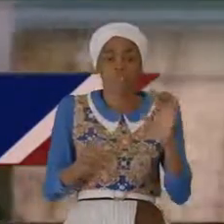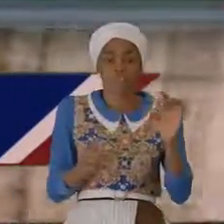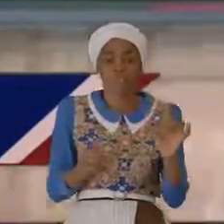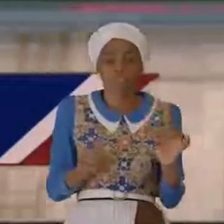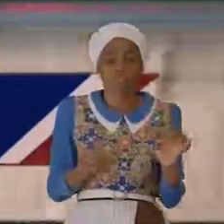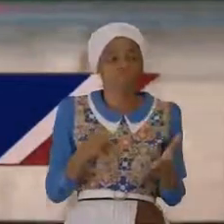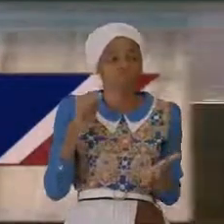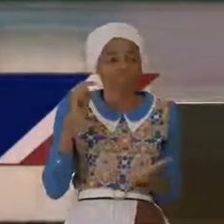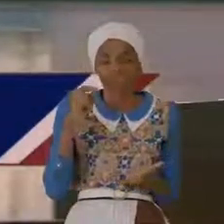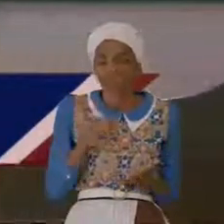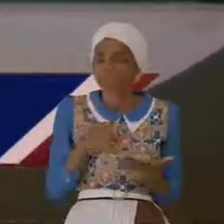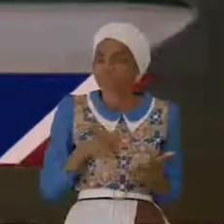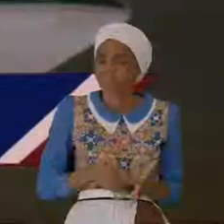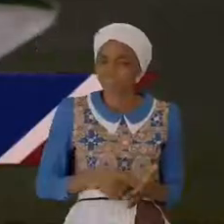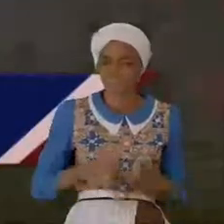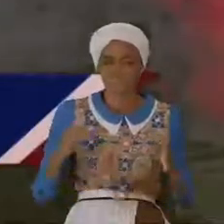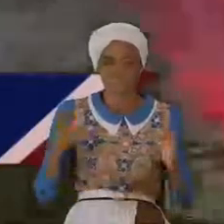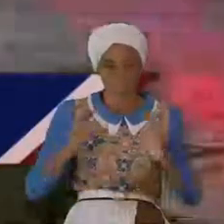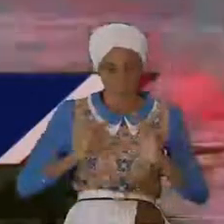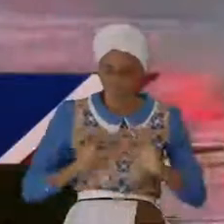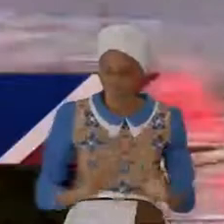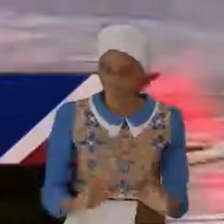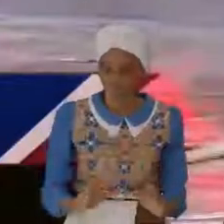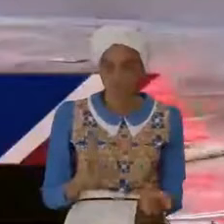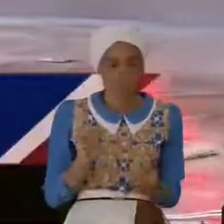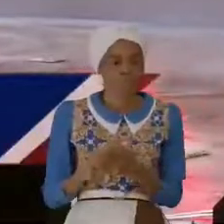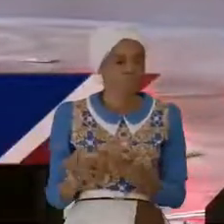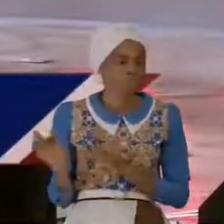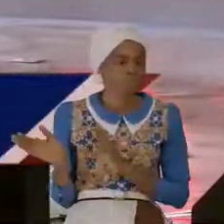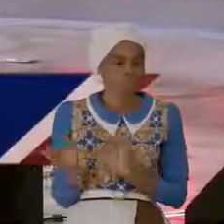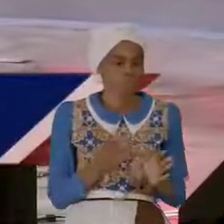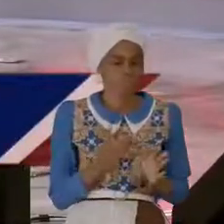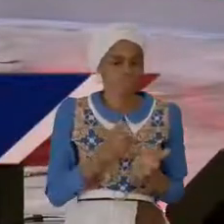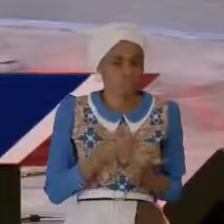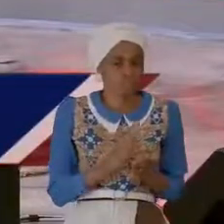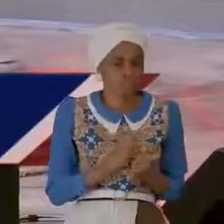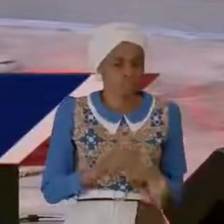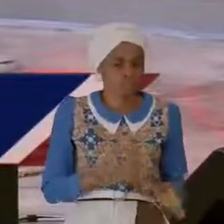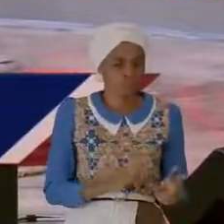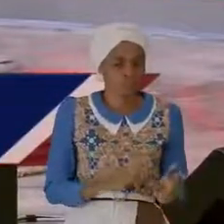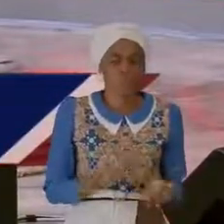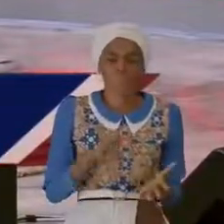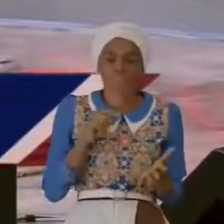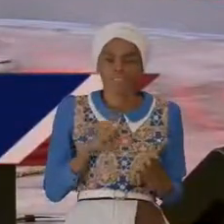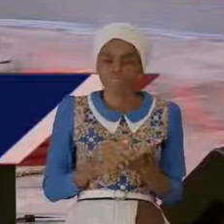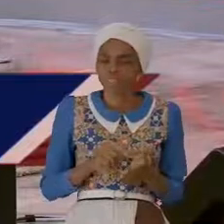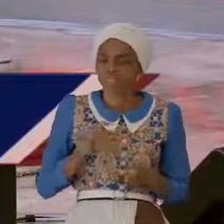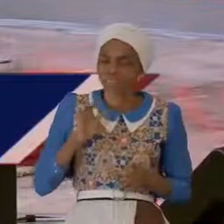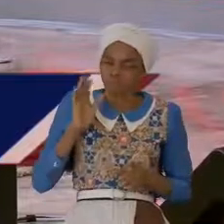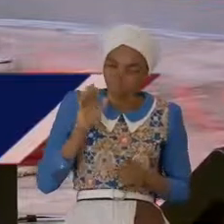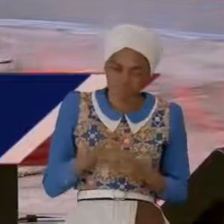Cette influence de quitter la voie cette pression